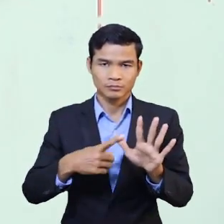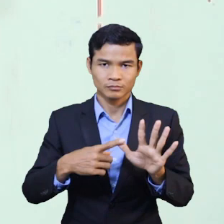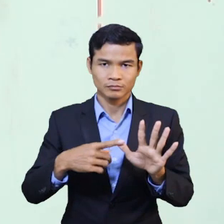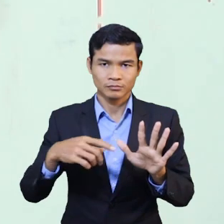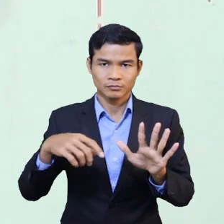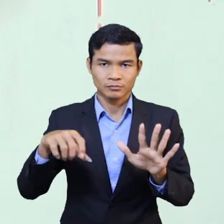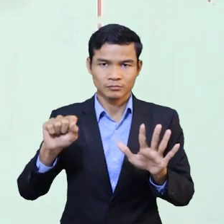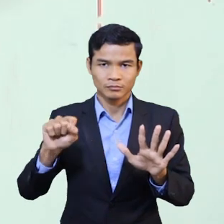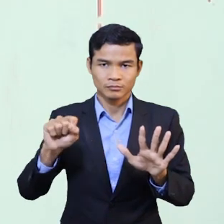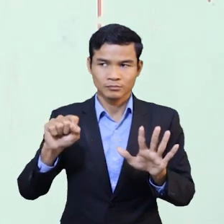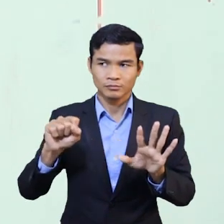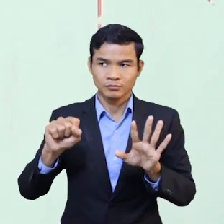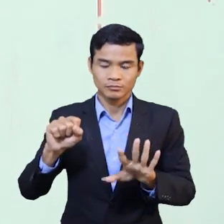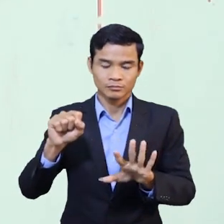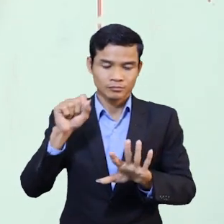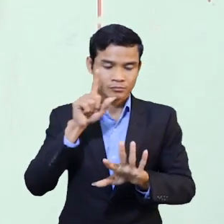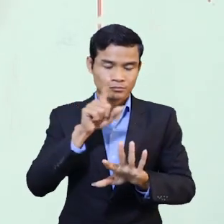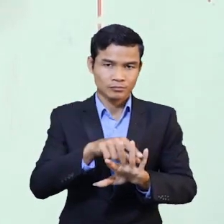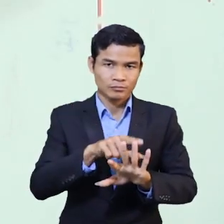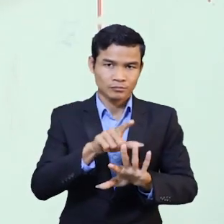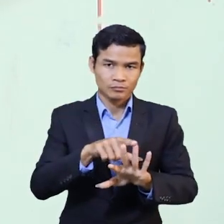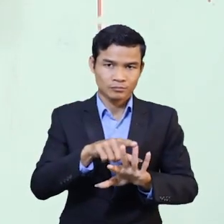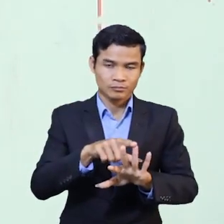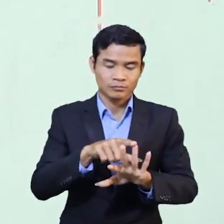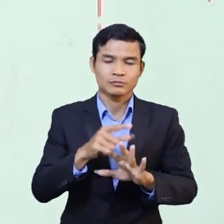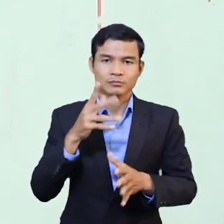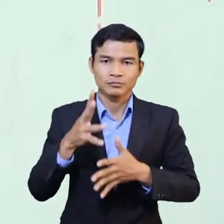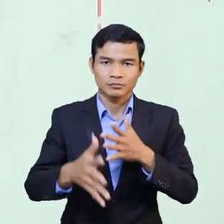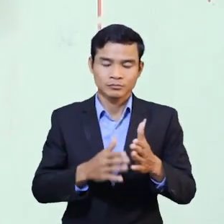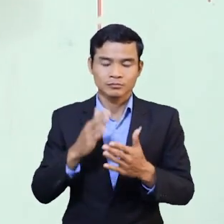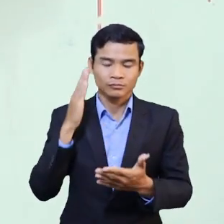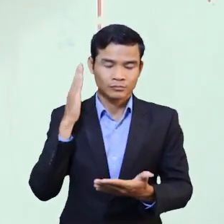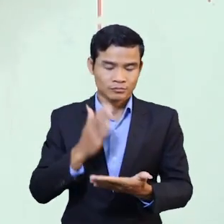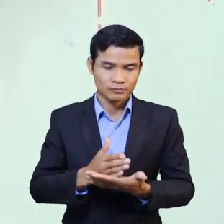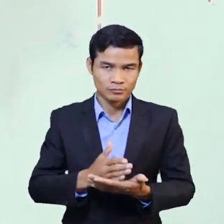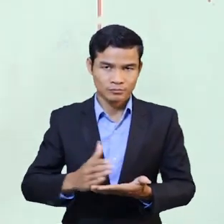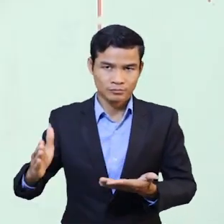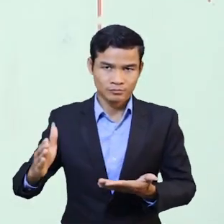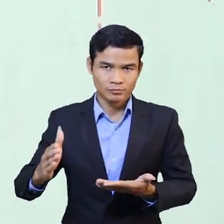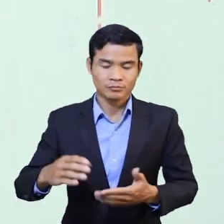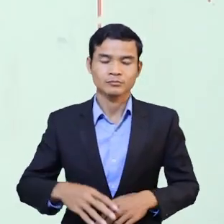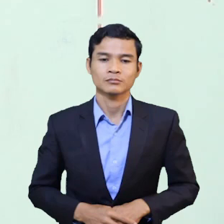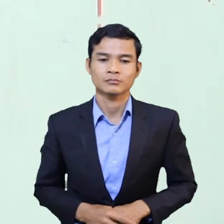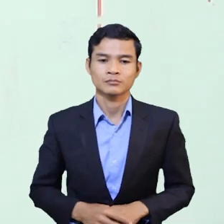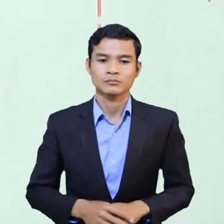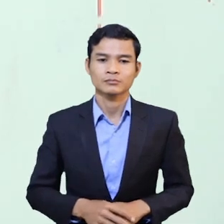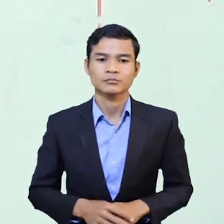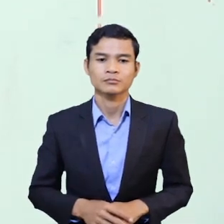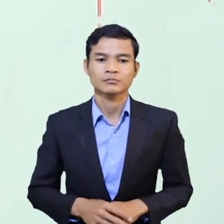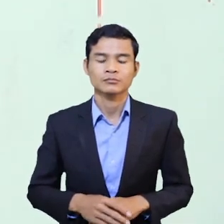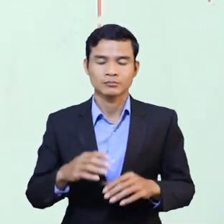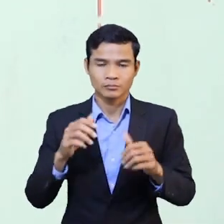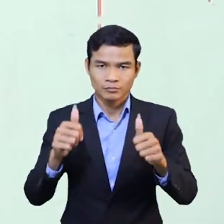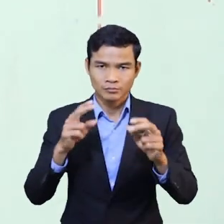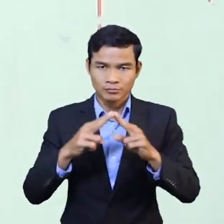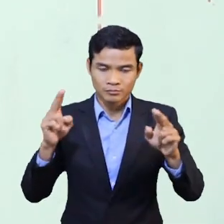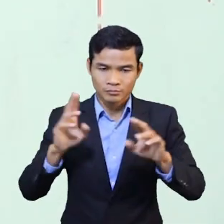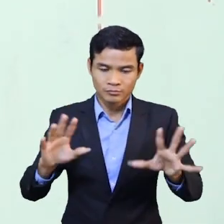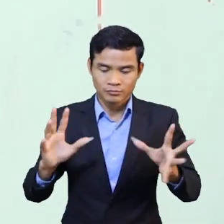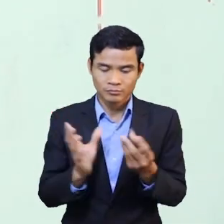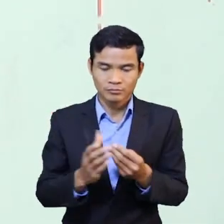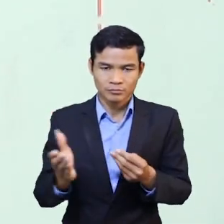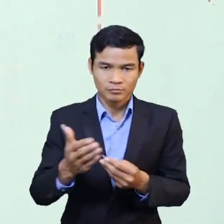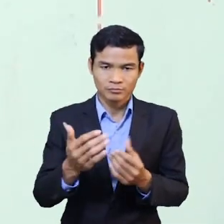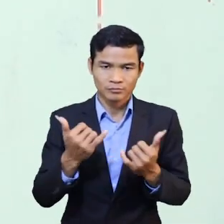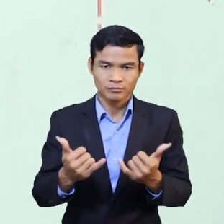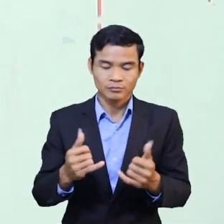tó chạt bằng tọ muối chặn cầm chặn chà là nè con chà là